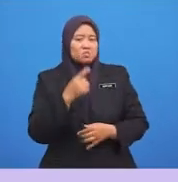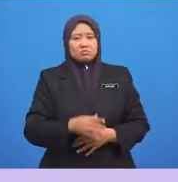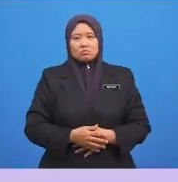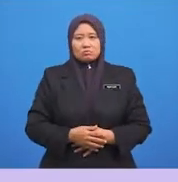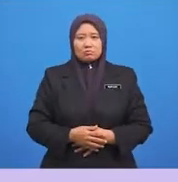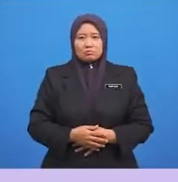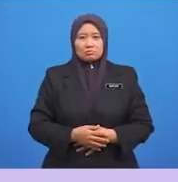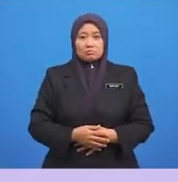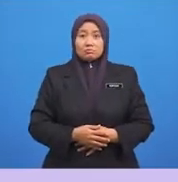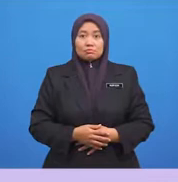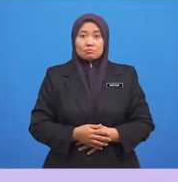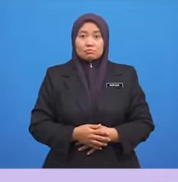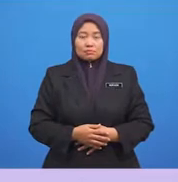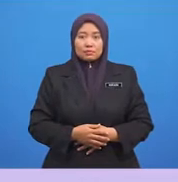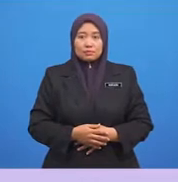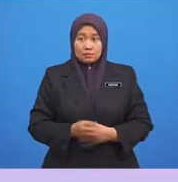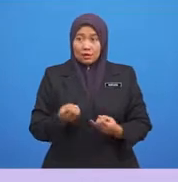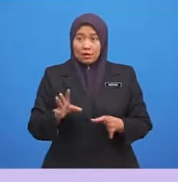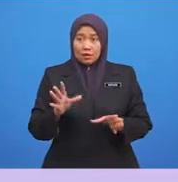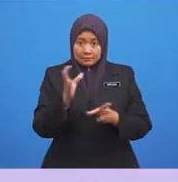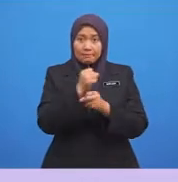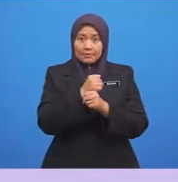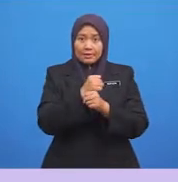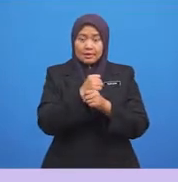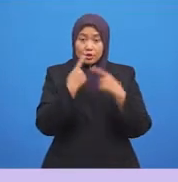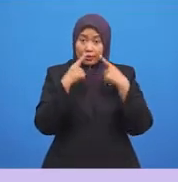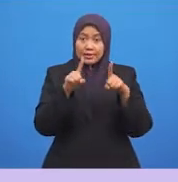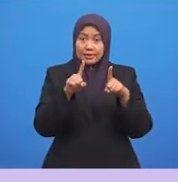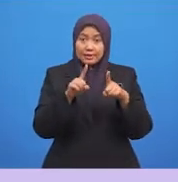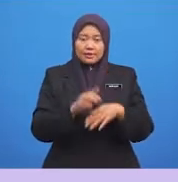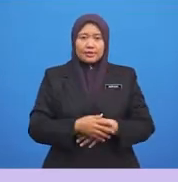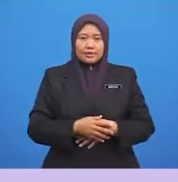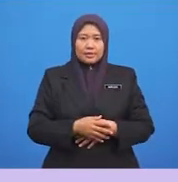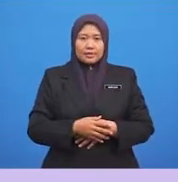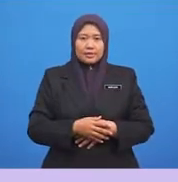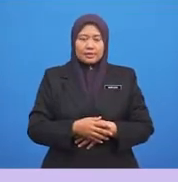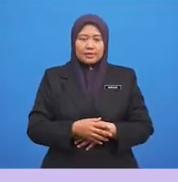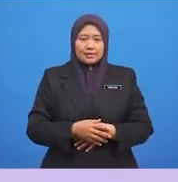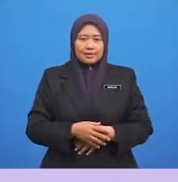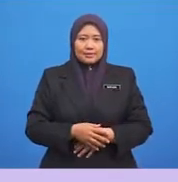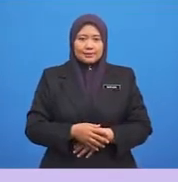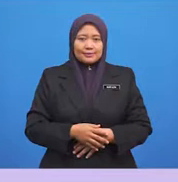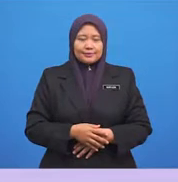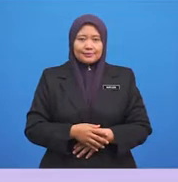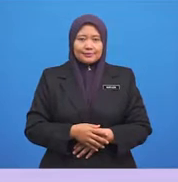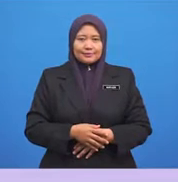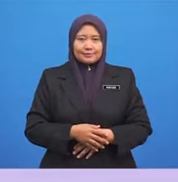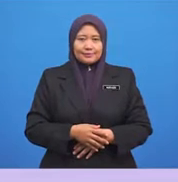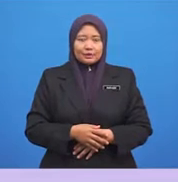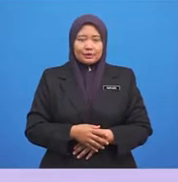Ha, murid-murid, dah dapat jawapan bagi soalan tersebut? Mesti dah dapat ni. Ha,